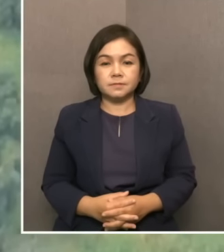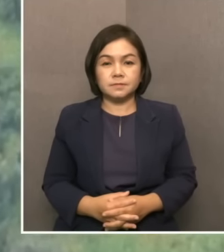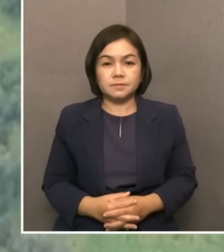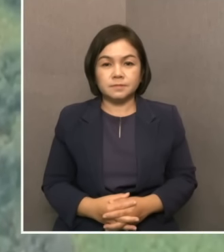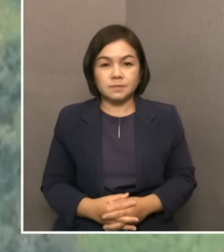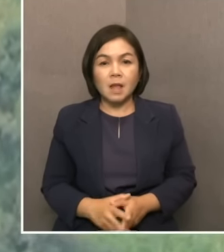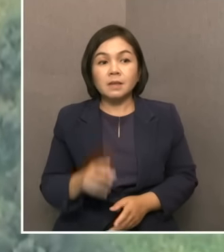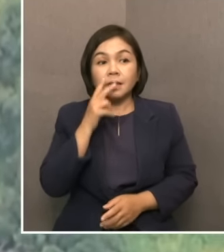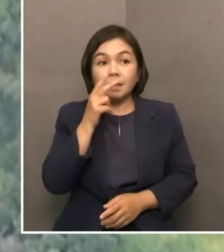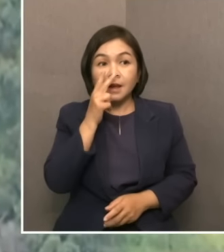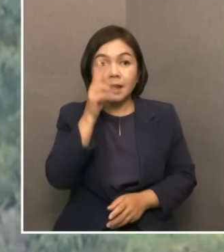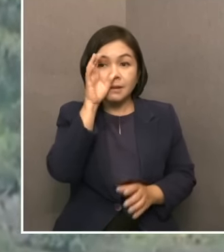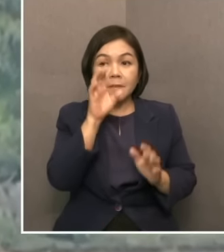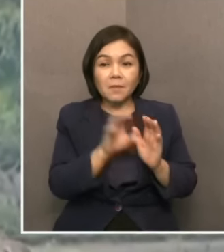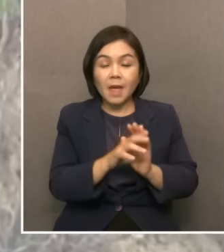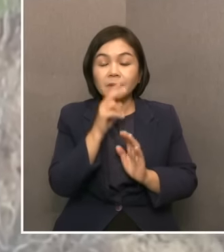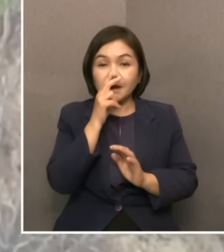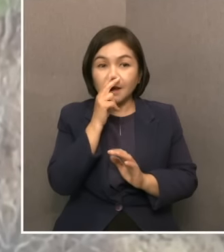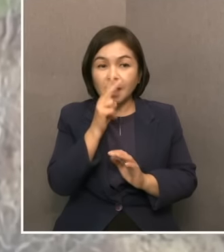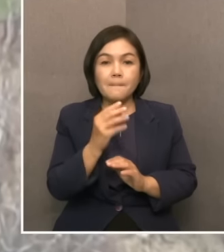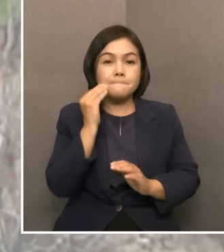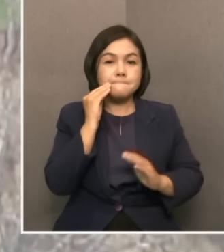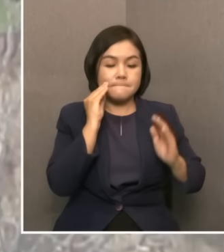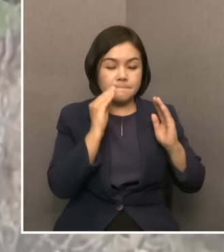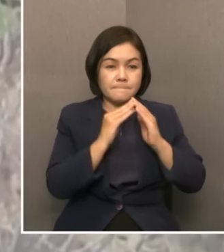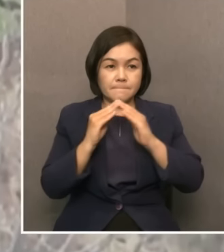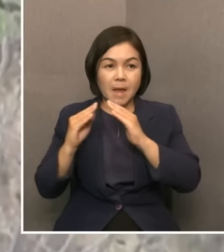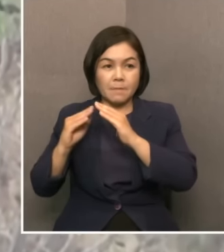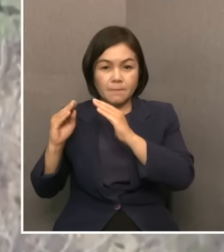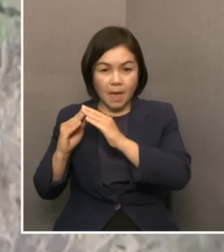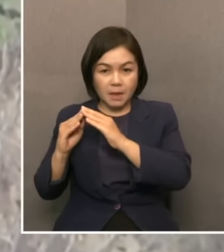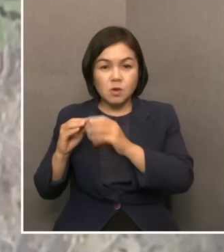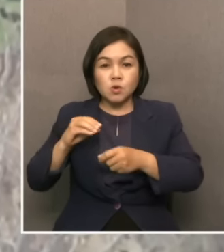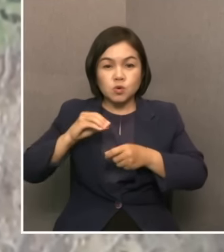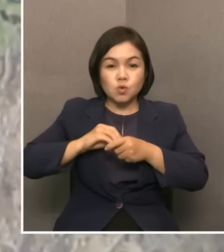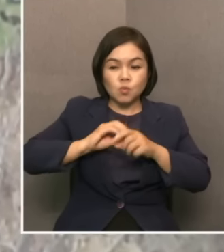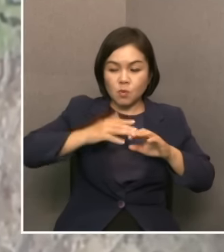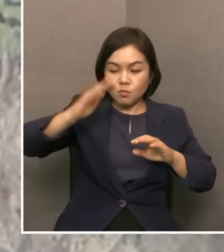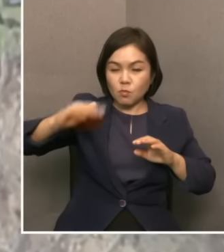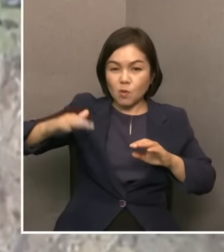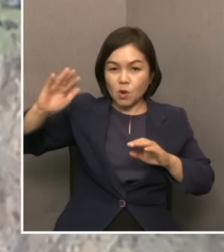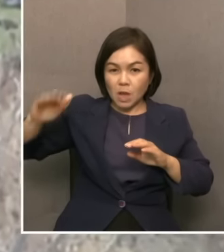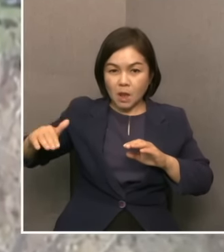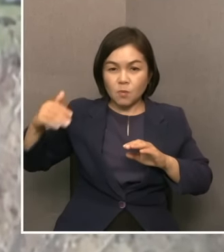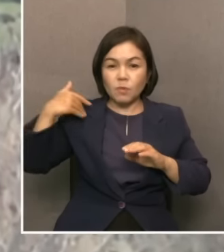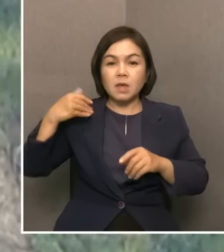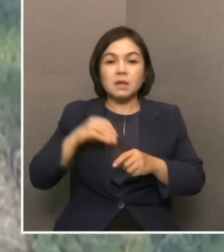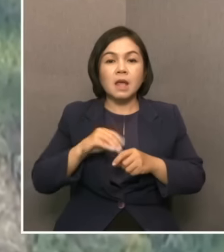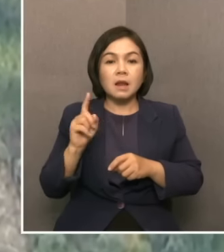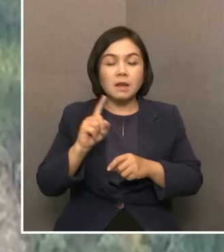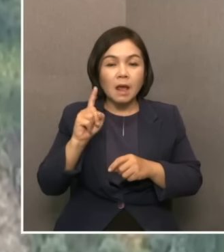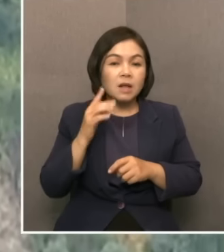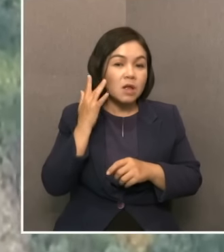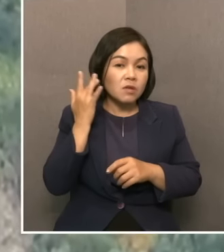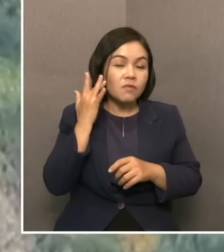สภาพที่เห็นนี่เป็นสภาพของบ้านหลังใหญ่นะคะอยู่ริมหน้าผาในนิวพอร์ตบีชรัฐแคลิฟอร์เนียค่ะคือเ